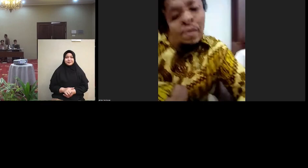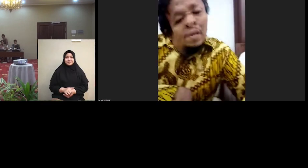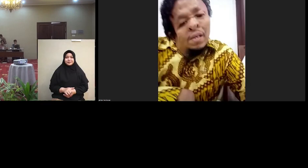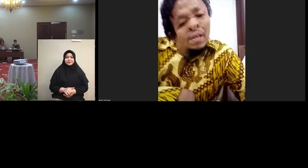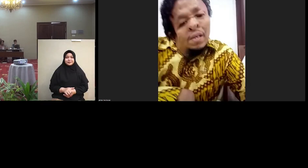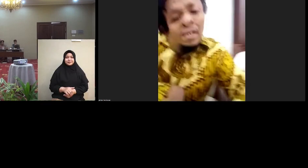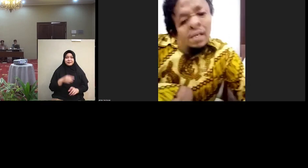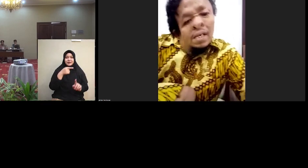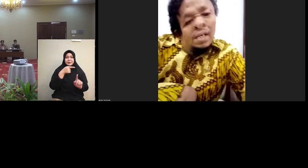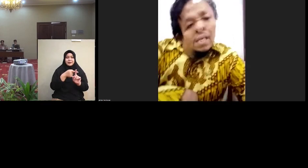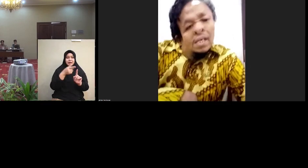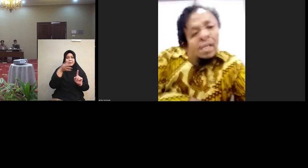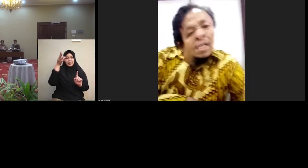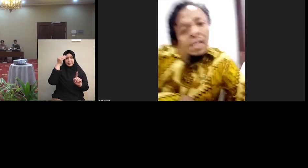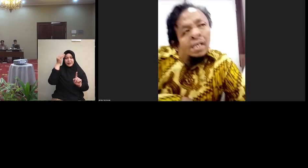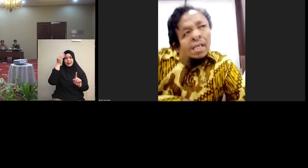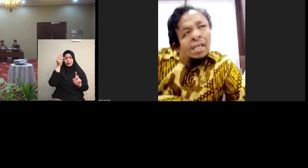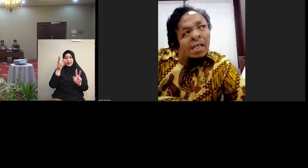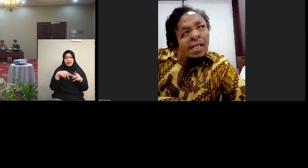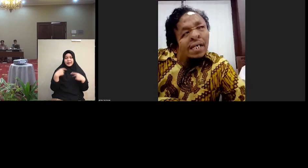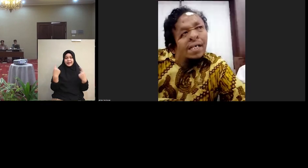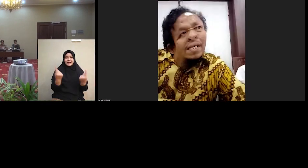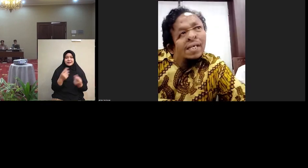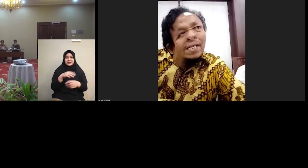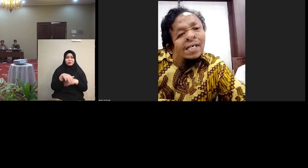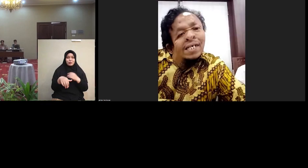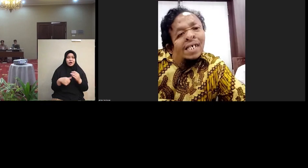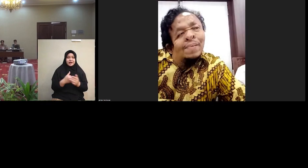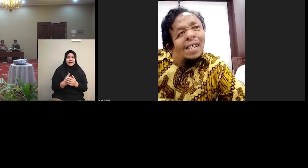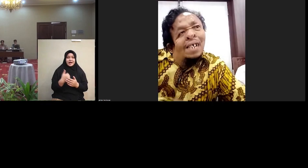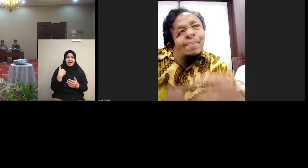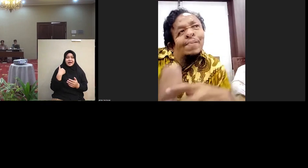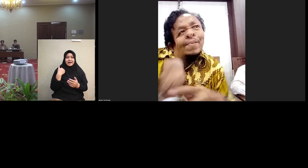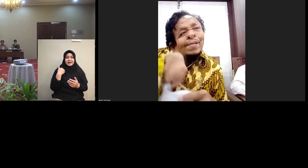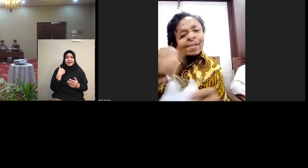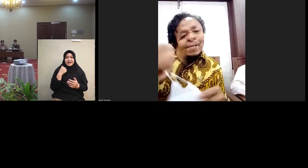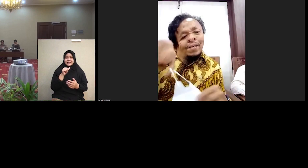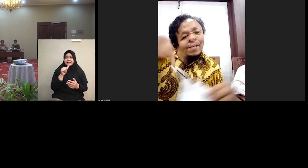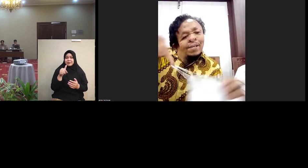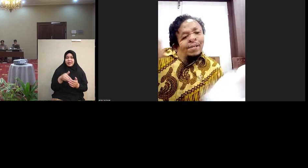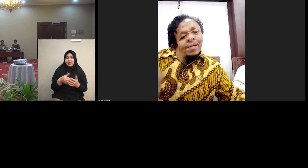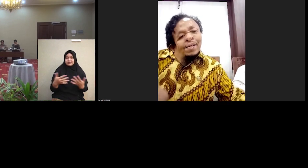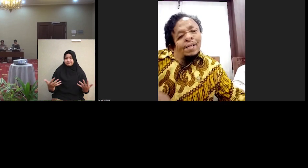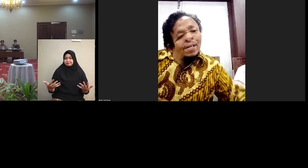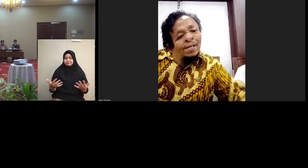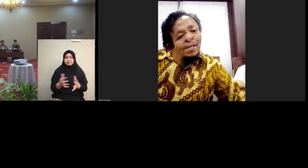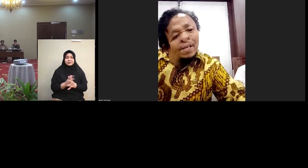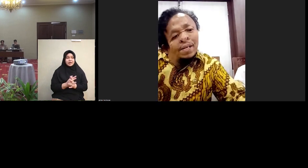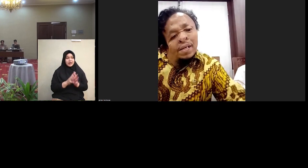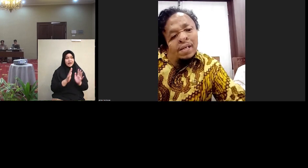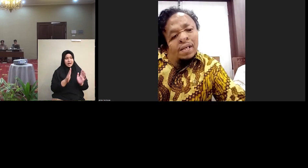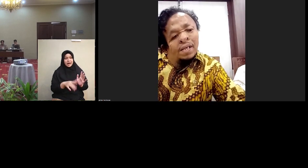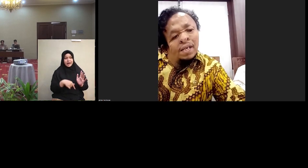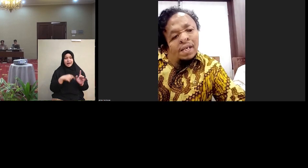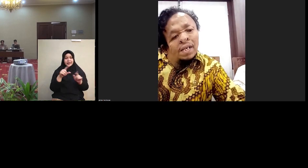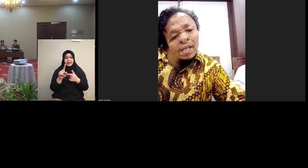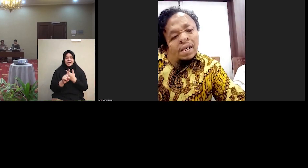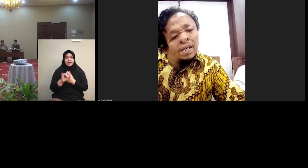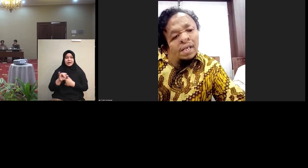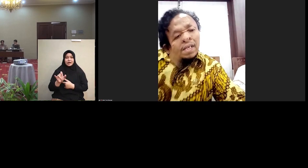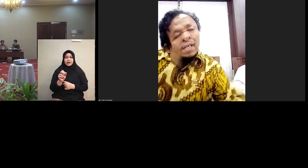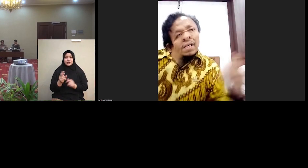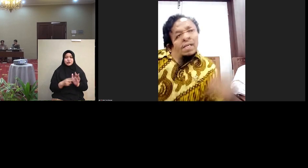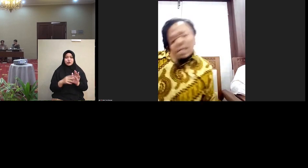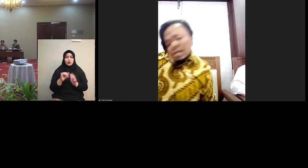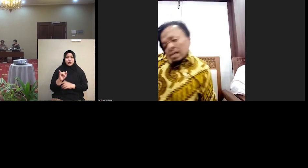menambah pengetahuan kita semua ya terus ada apa lagi Mas Joni Yulianto